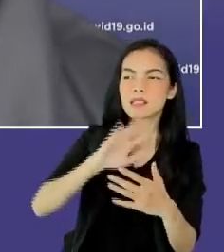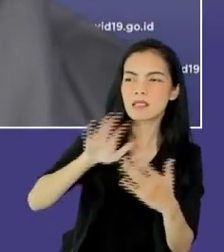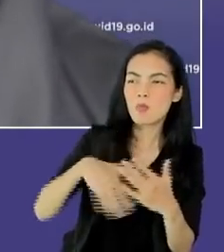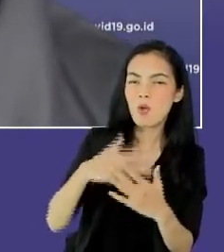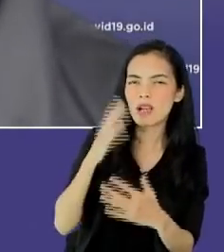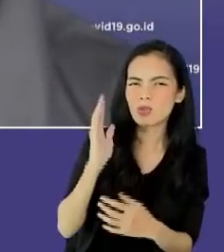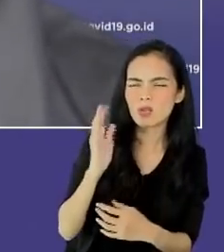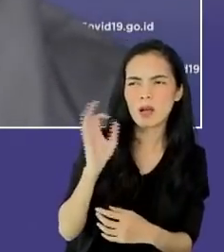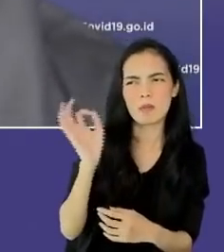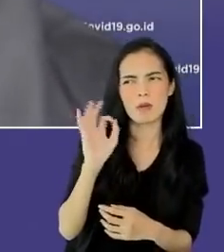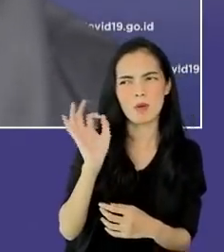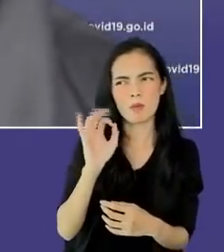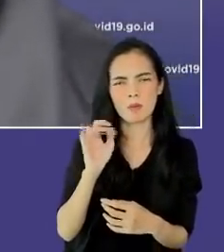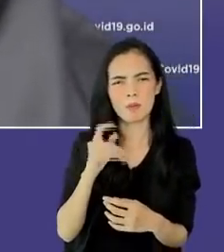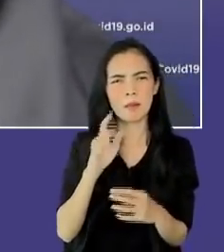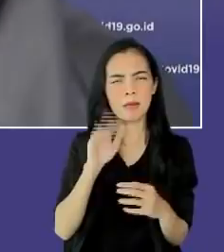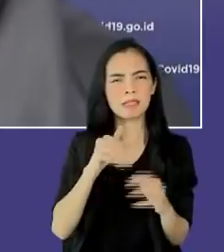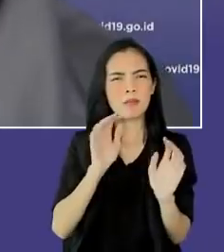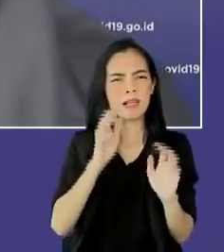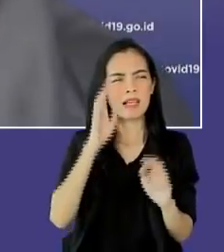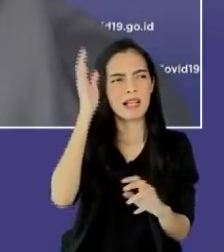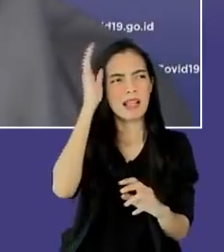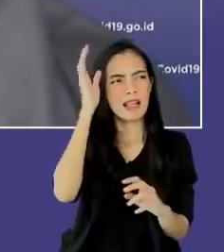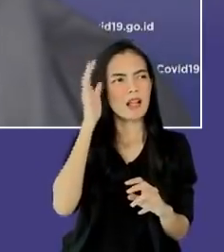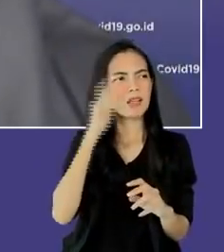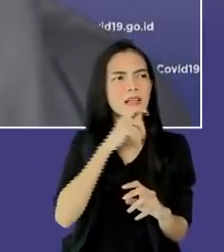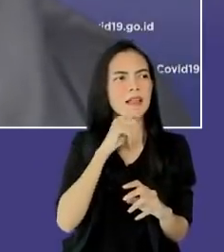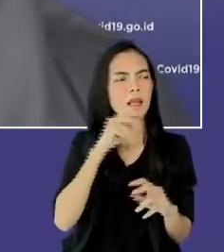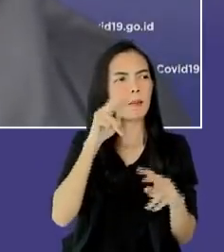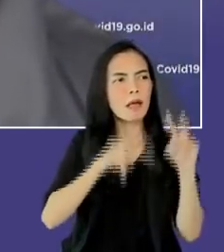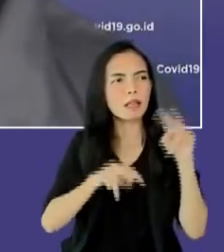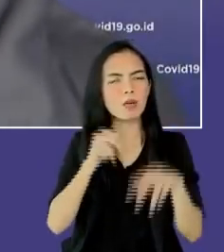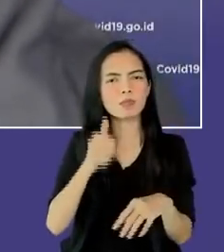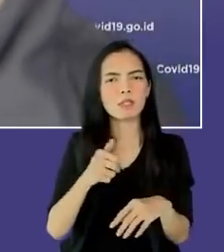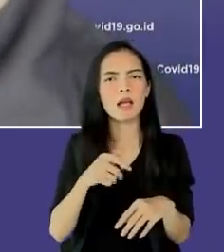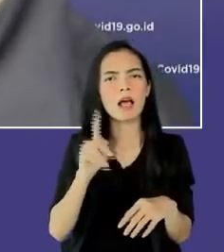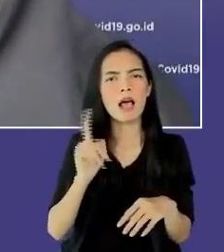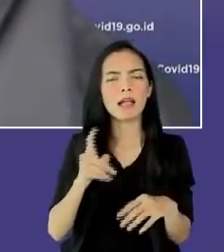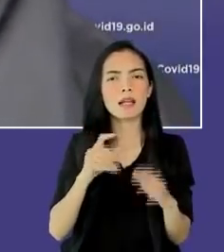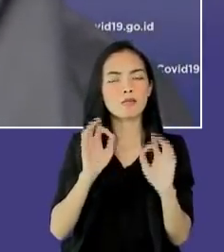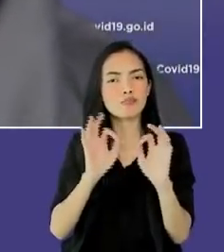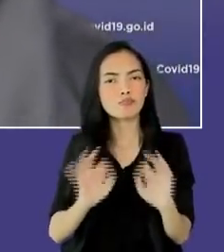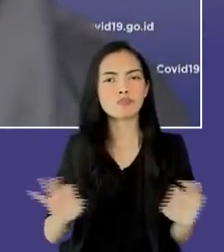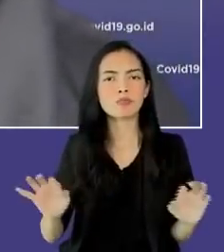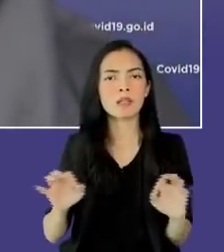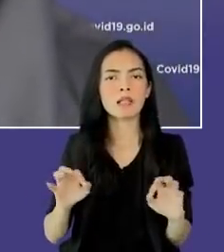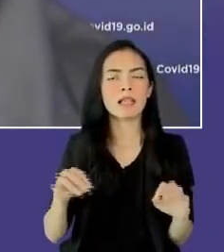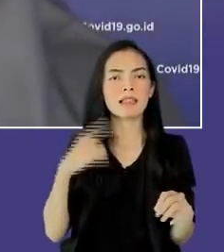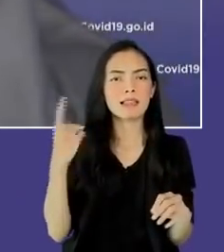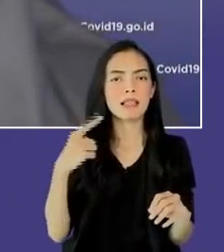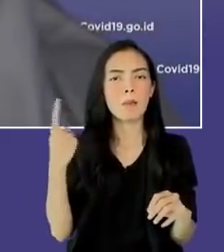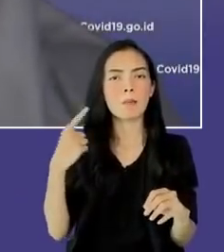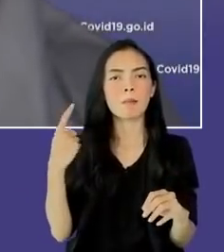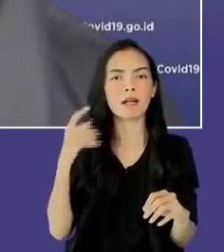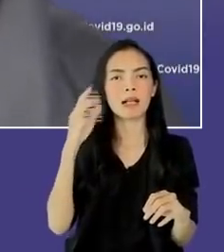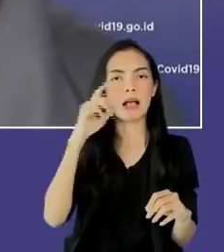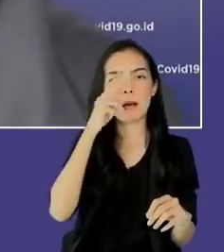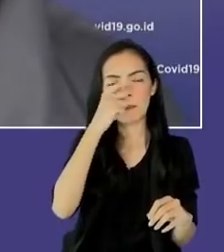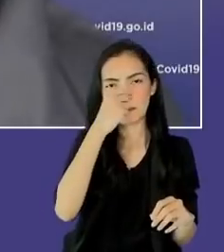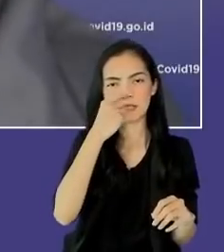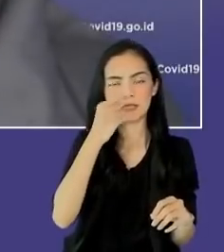seluruhnya memahami, oh ternyata kita bisa ya memantau ini. Ada yang sudah berjalan sangat rapi, setiap hari Kamis